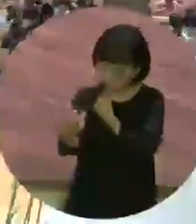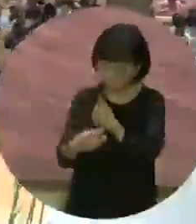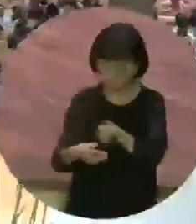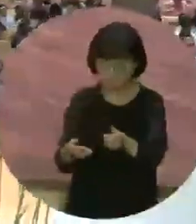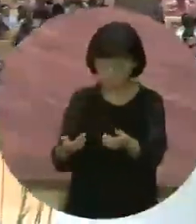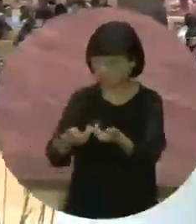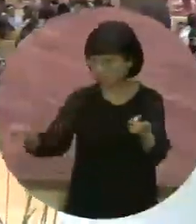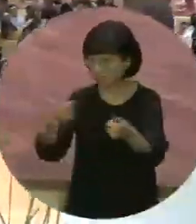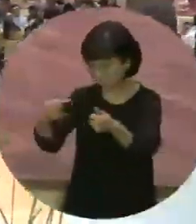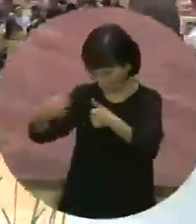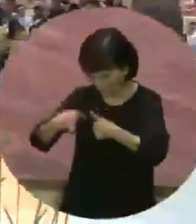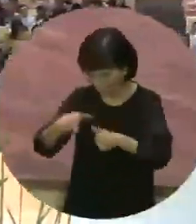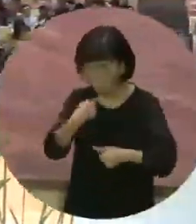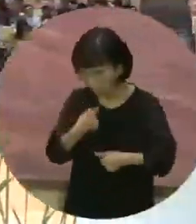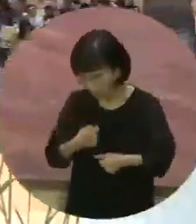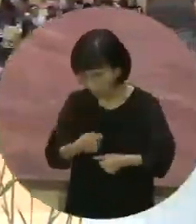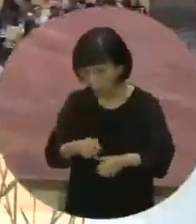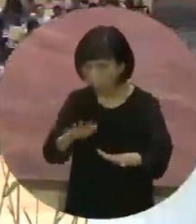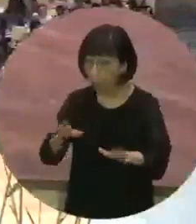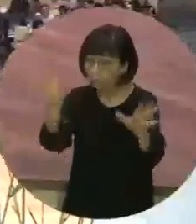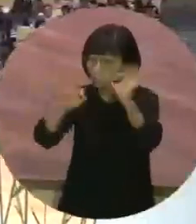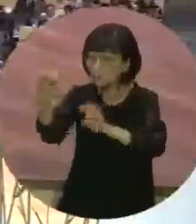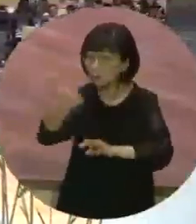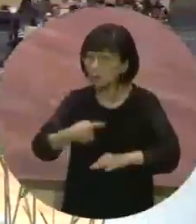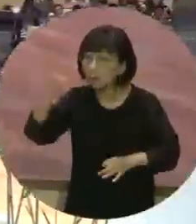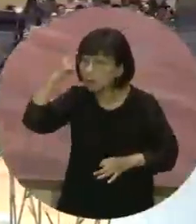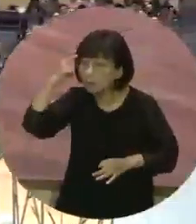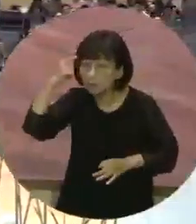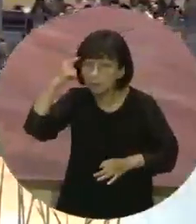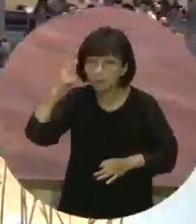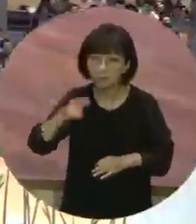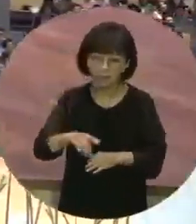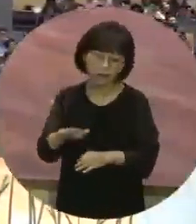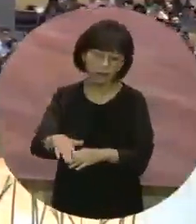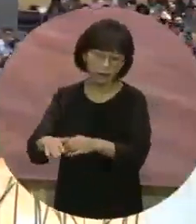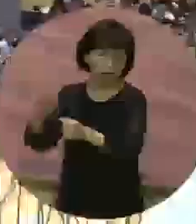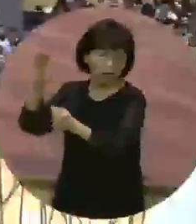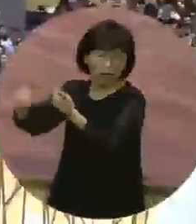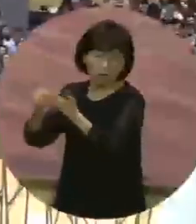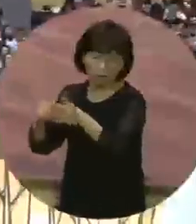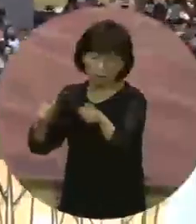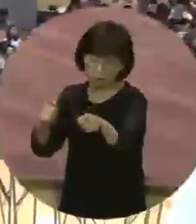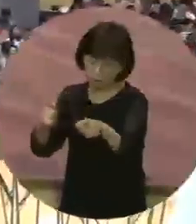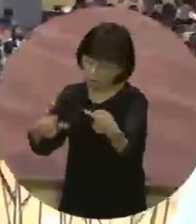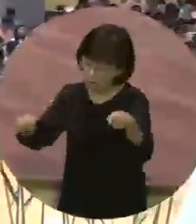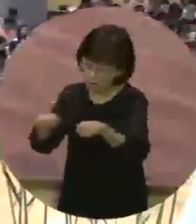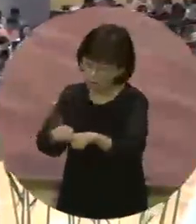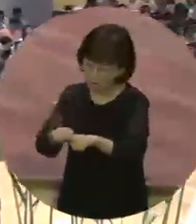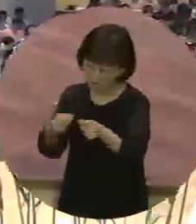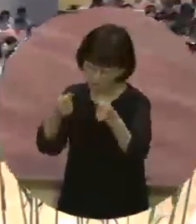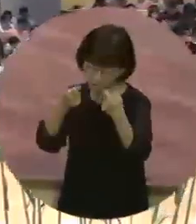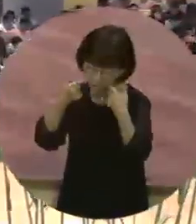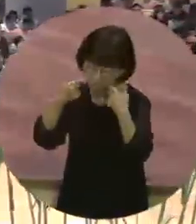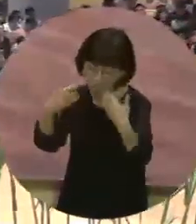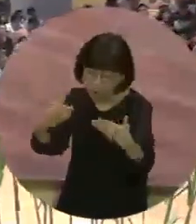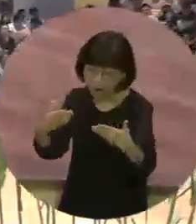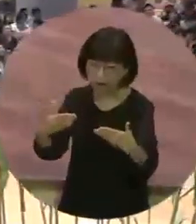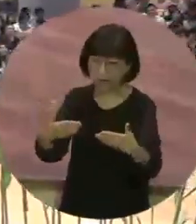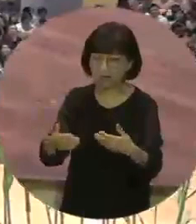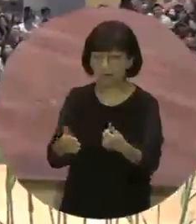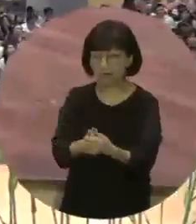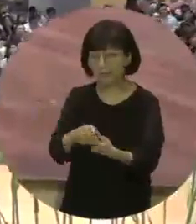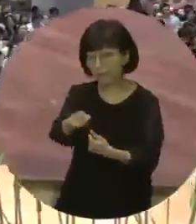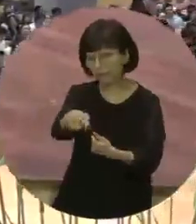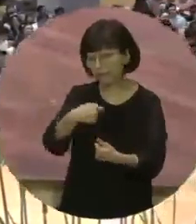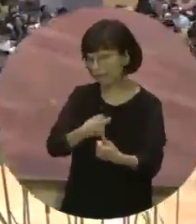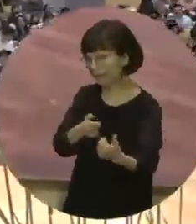하였거늘 어찌하여 내게 왔느냐. 그들에 대해 여호와께서 너와 함께 계심 우리가 분명히 보았으므로 우리의 사이 곧